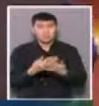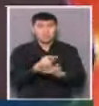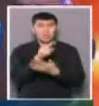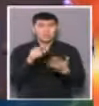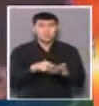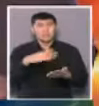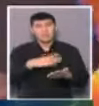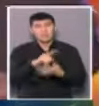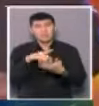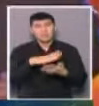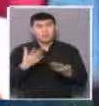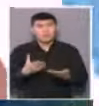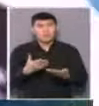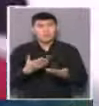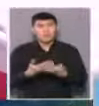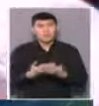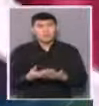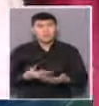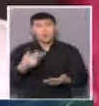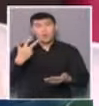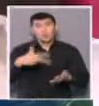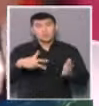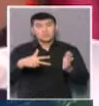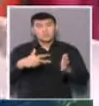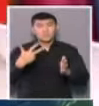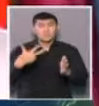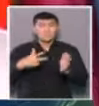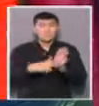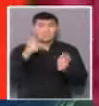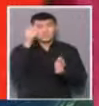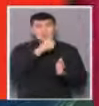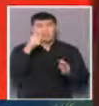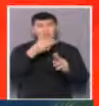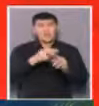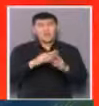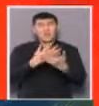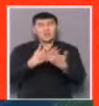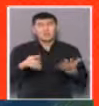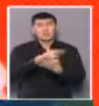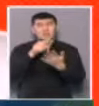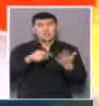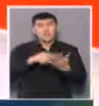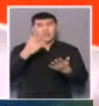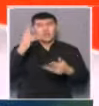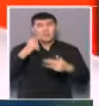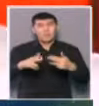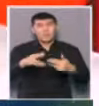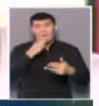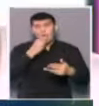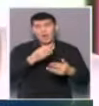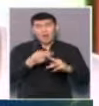сауалды неге қойып кетпедім екен деген? 38 жыл бойы қойып келе жатқан сұрақтарымның ортасында қоя алмадым деген сұрағым таусылған күні мен өлем